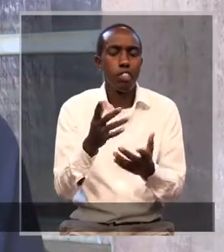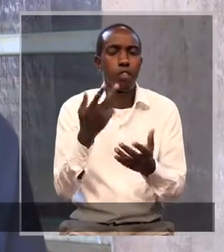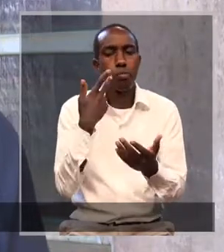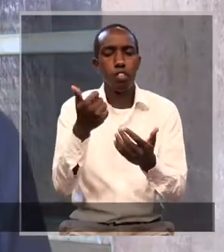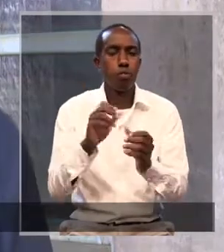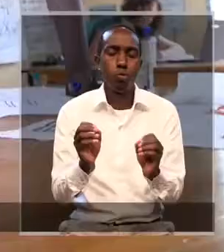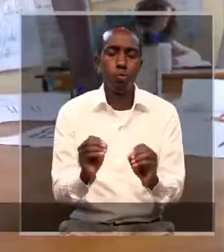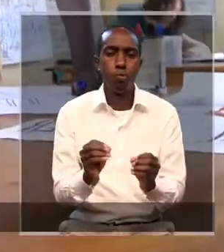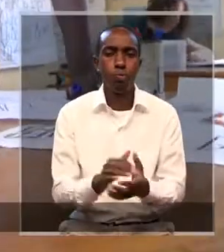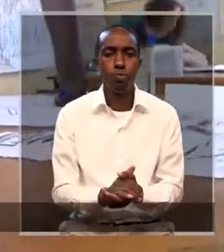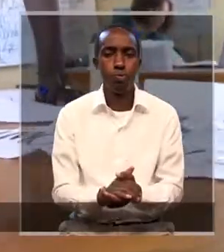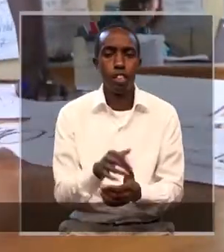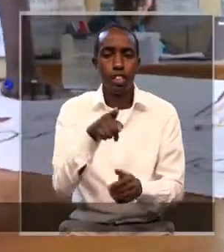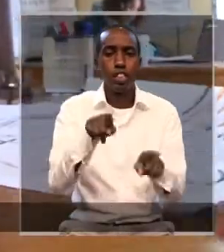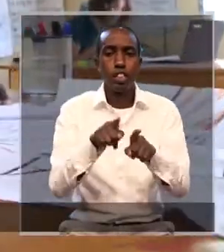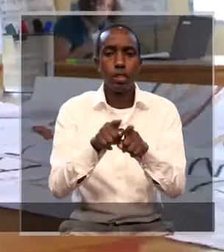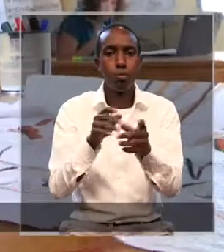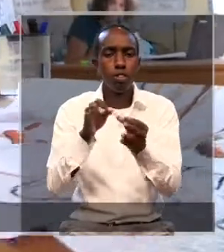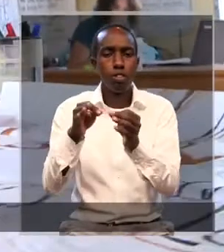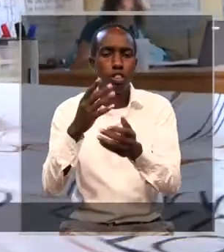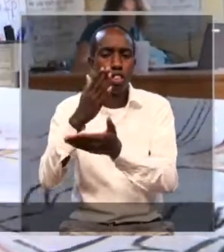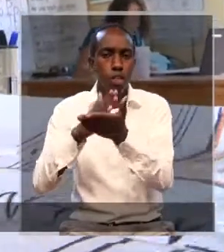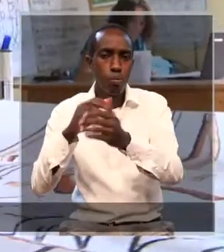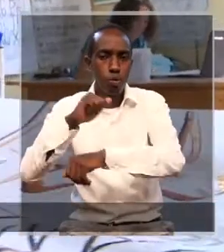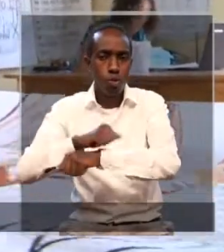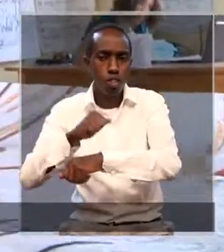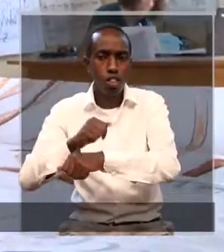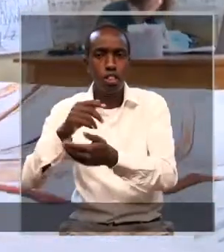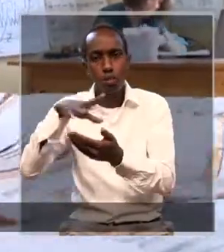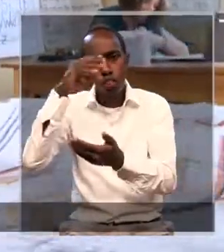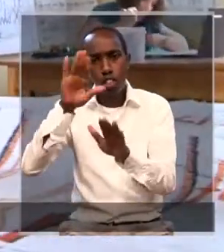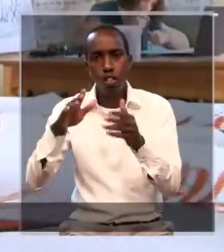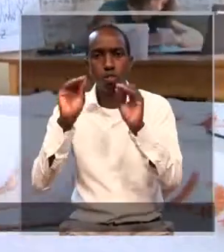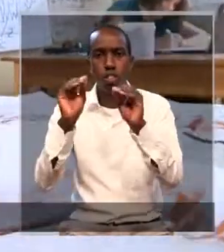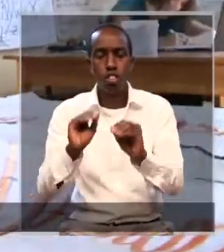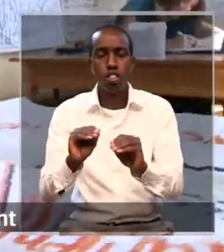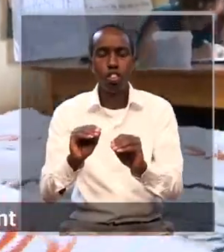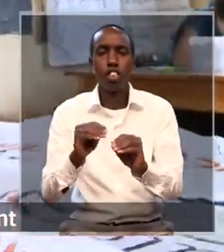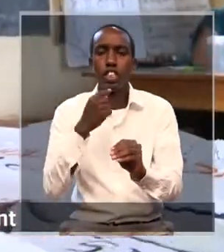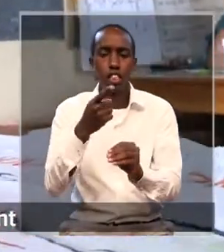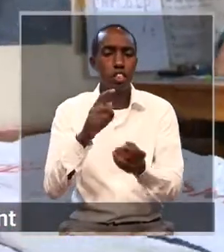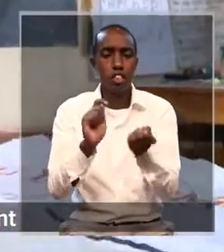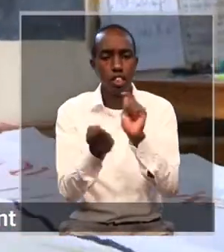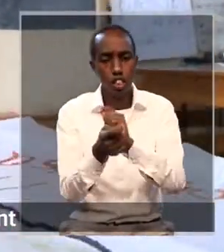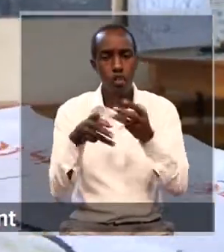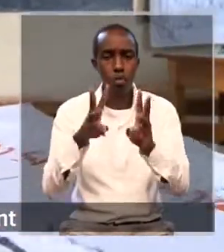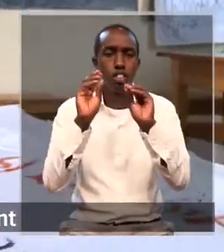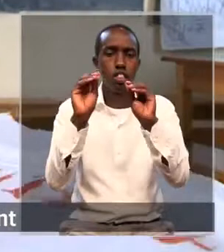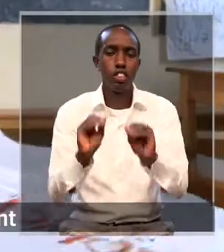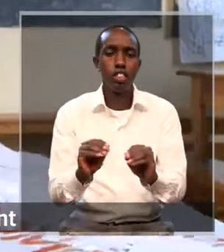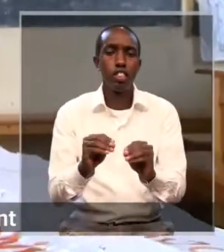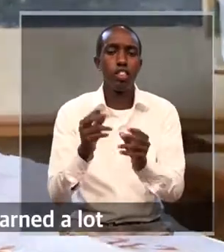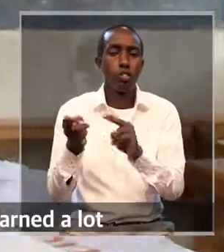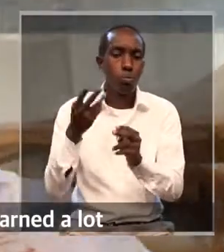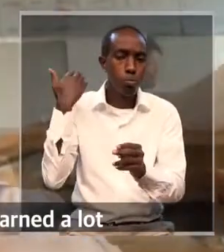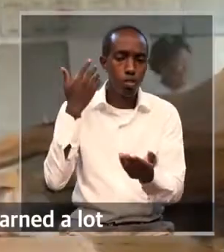byari bimeze neza ibi ni nako bisobanurwa na bamwe mu banyeshuri bigishwa kwigisha bavuga ko byahinduye uburyo bw'imyigishirize